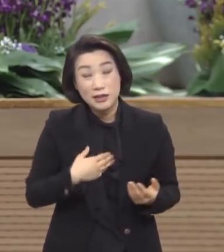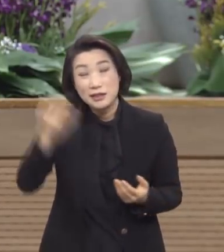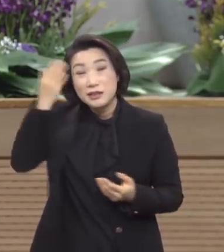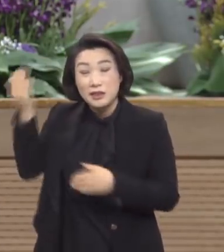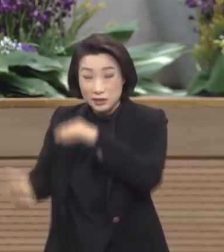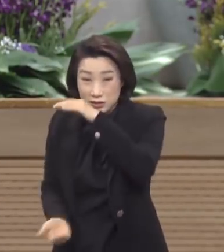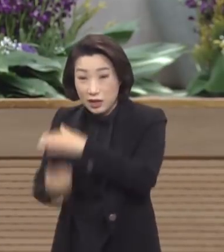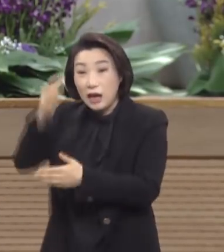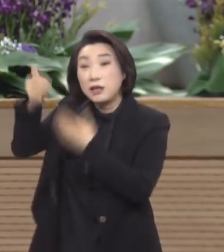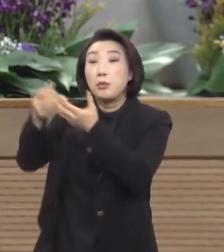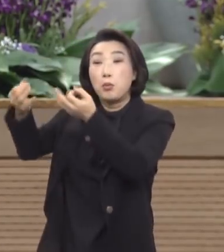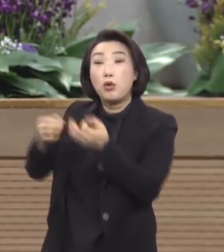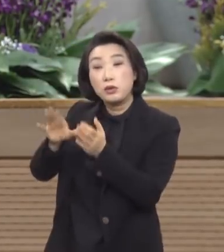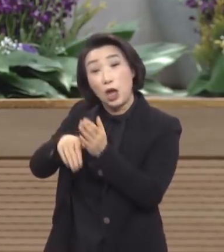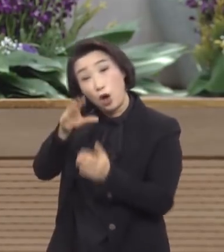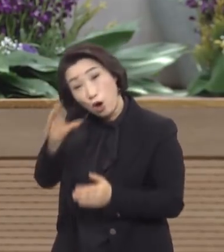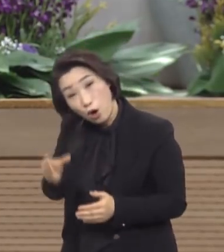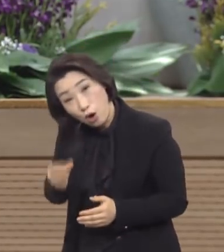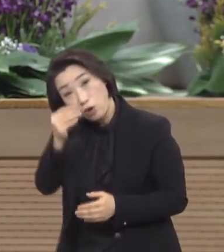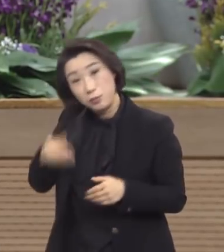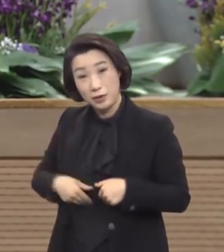전지하신 그분이 보실 때.